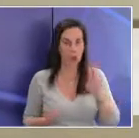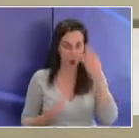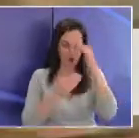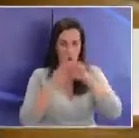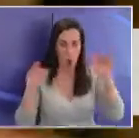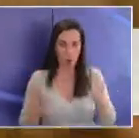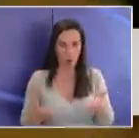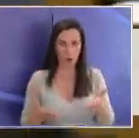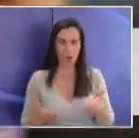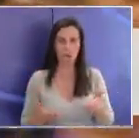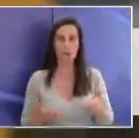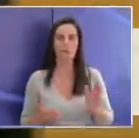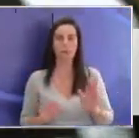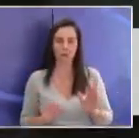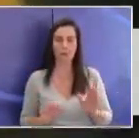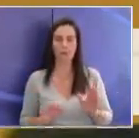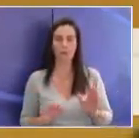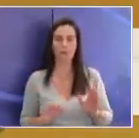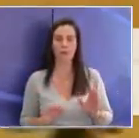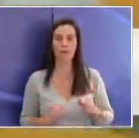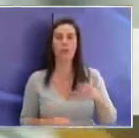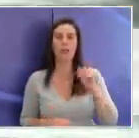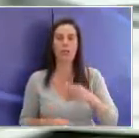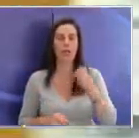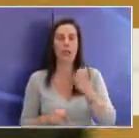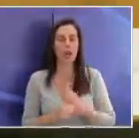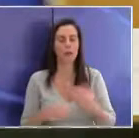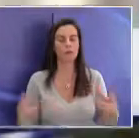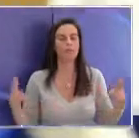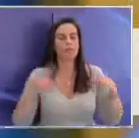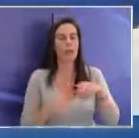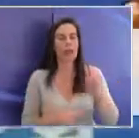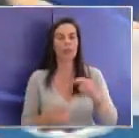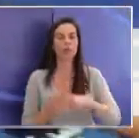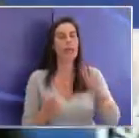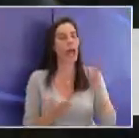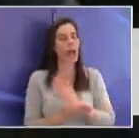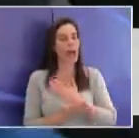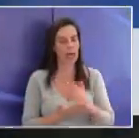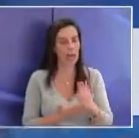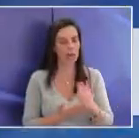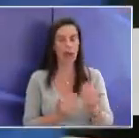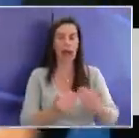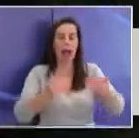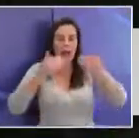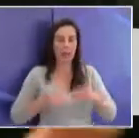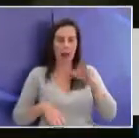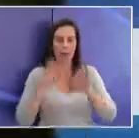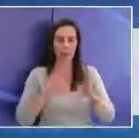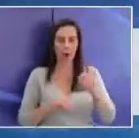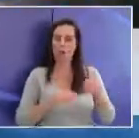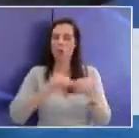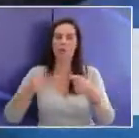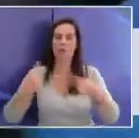ההודעה? התהליך הוא ש... יצטרכו לכנס את הכנסת על מנת להחליט על הקדמת הבחירות, זה עובר